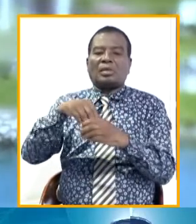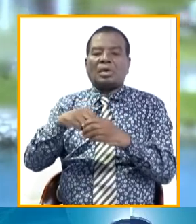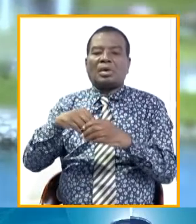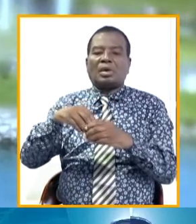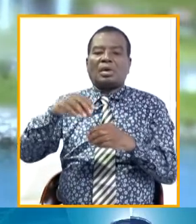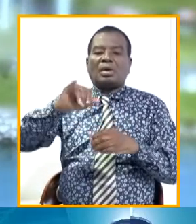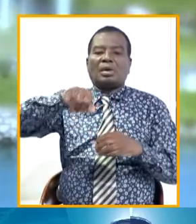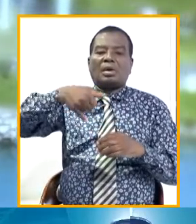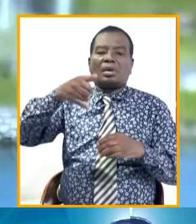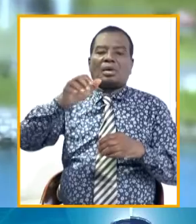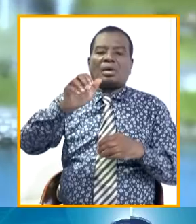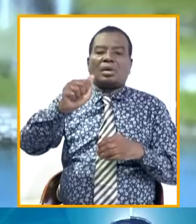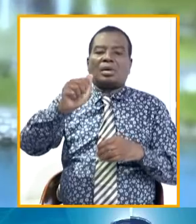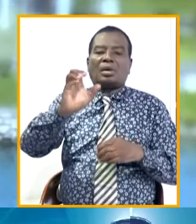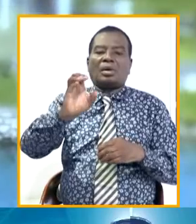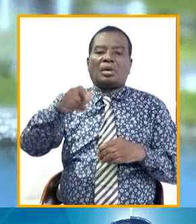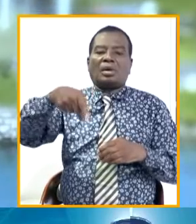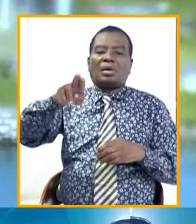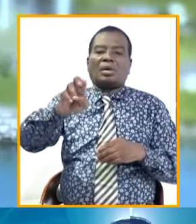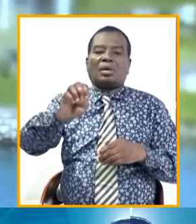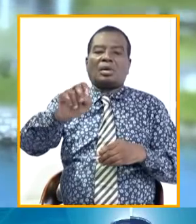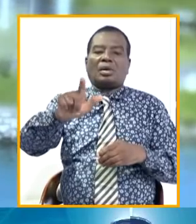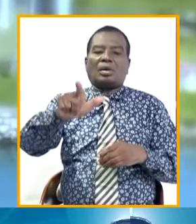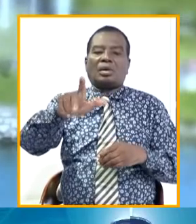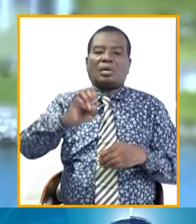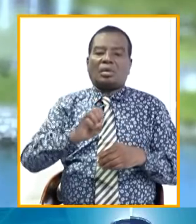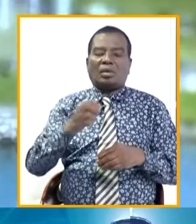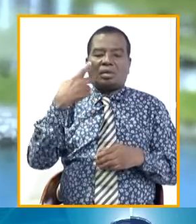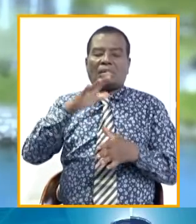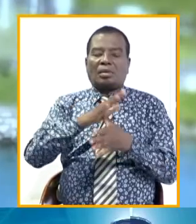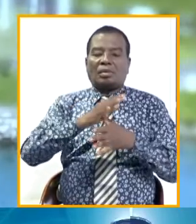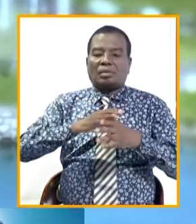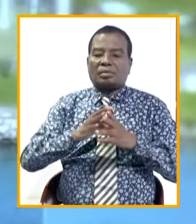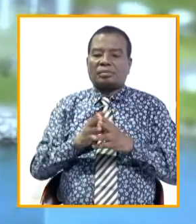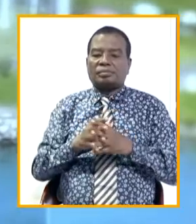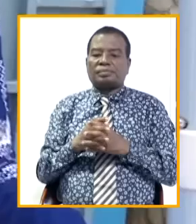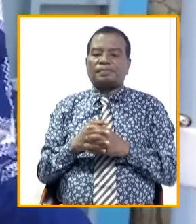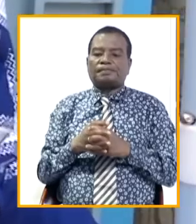de Jacqueville, dans la région sud du pays. Victorine Yaoyoboué.